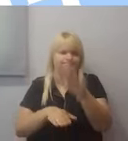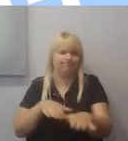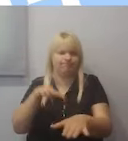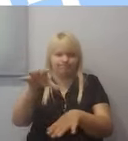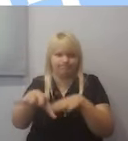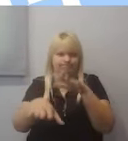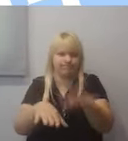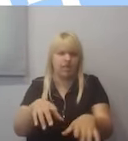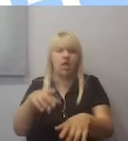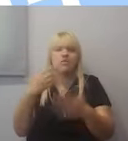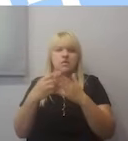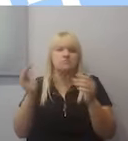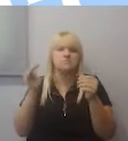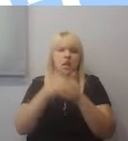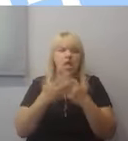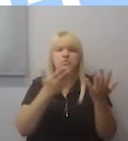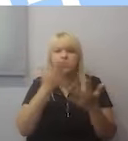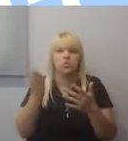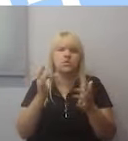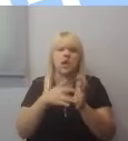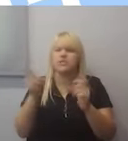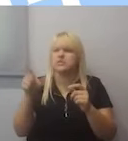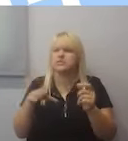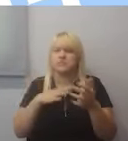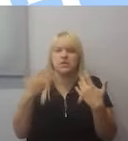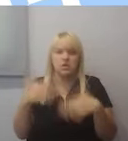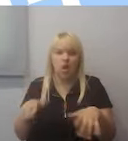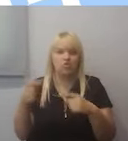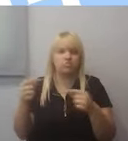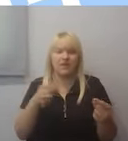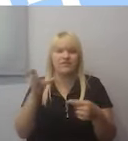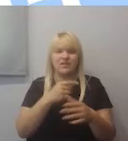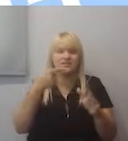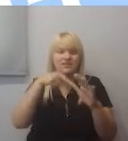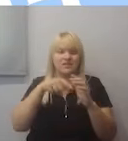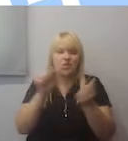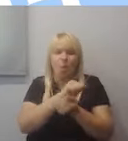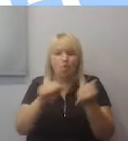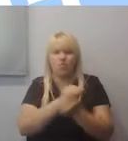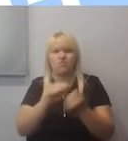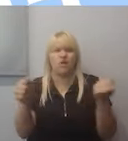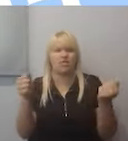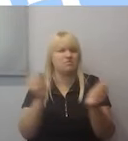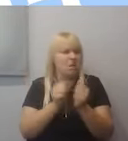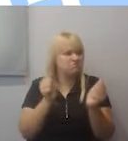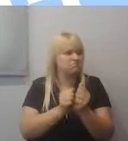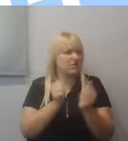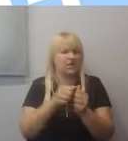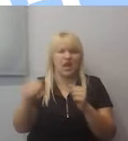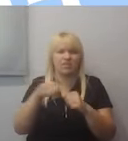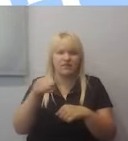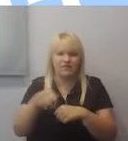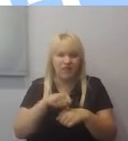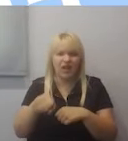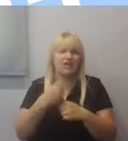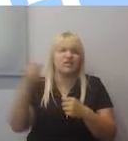mājā kur kāds jau ir bijis it sevišķi pretinieki viss ir mīnēts dokumenti mīnēti papīri atvilknes spuldzītes gaismas